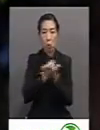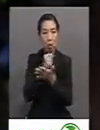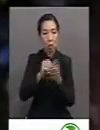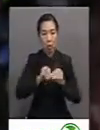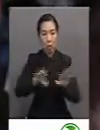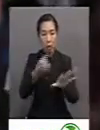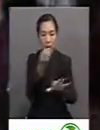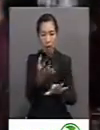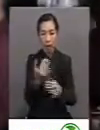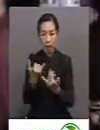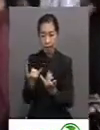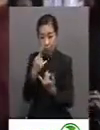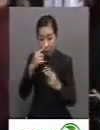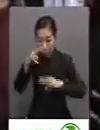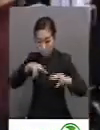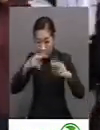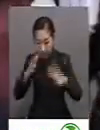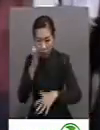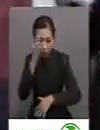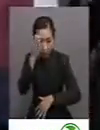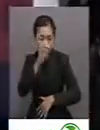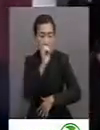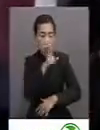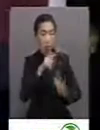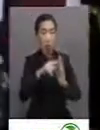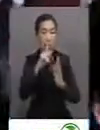จค้นจะประสานเขตประเวศและหน่วยงานที่เกี่ยวข้องเข้ามา